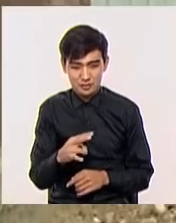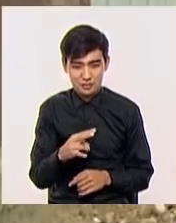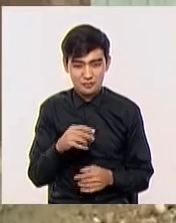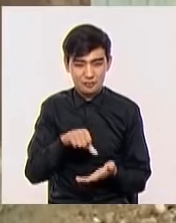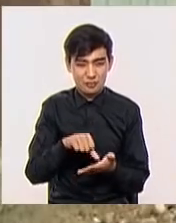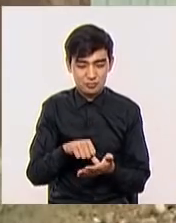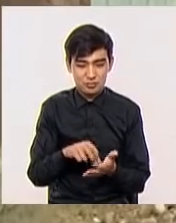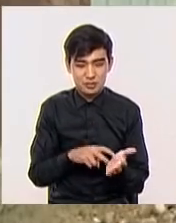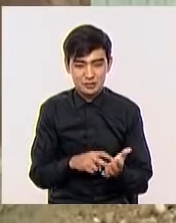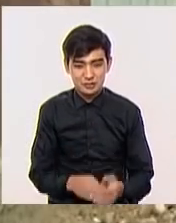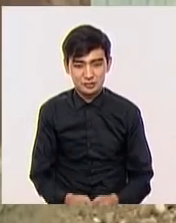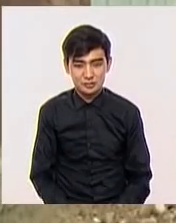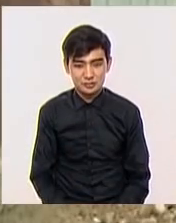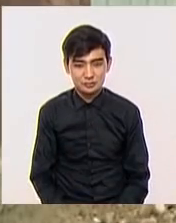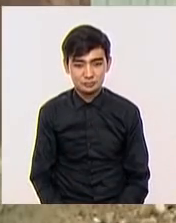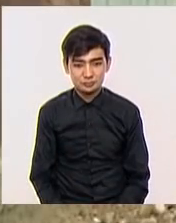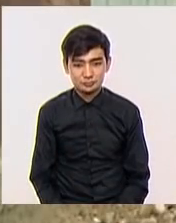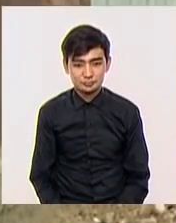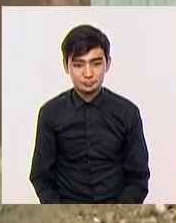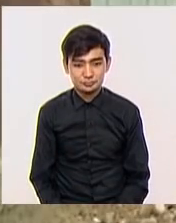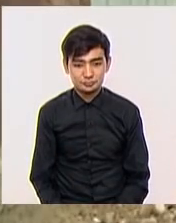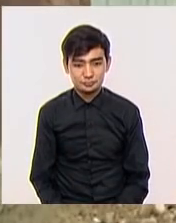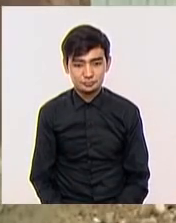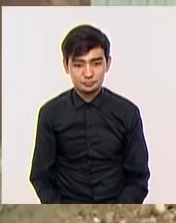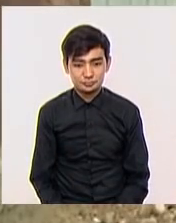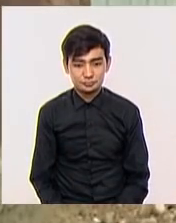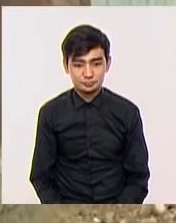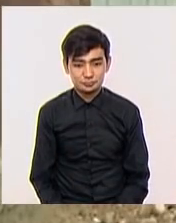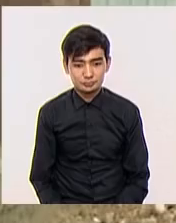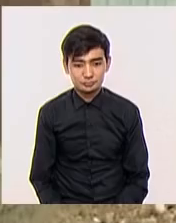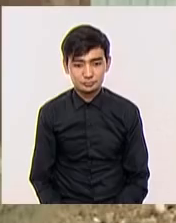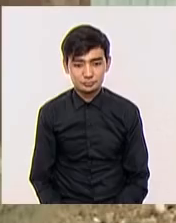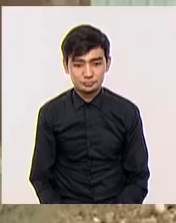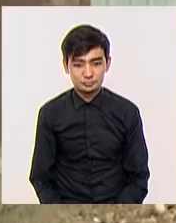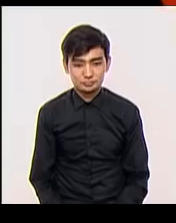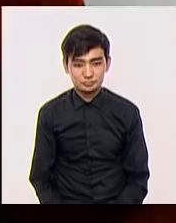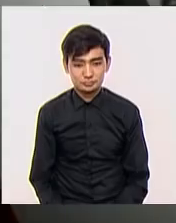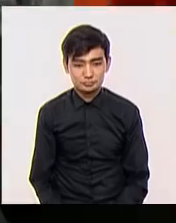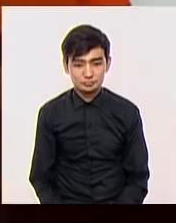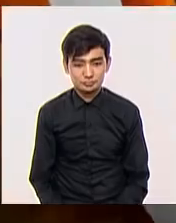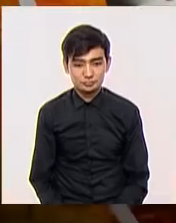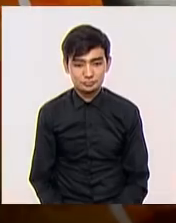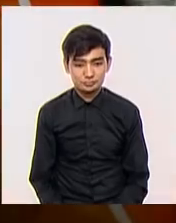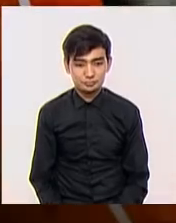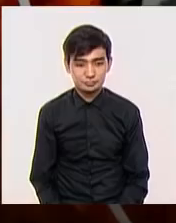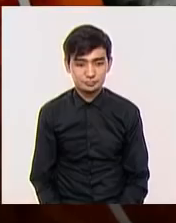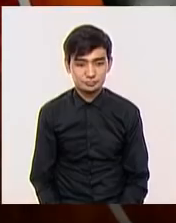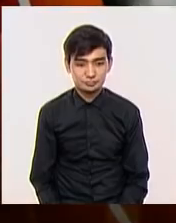қорқады. Оларға ешқашан сенуге болмайды. Ол чөнки бұрын да солай істеген еді.